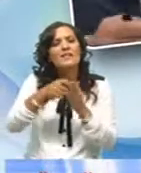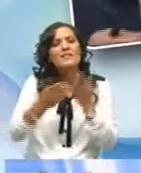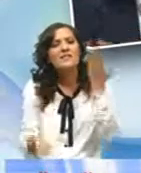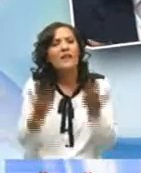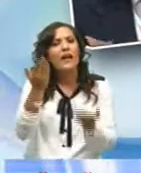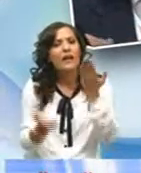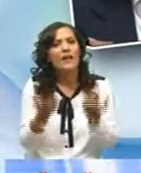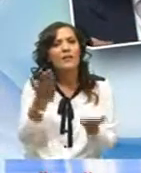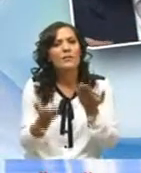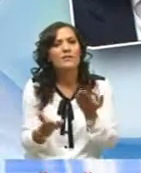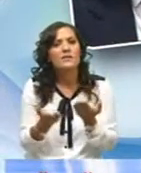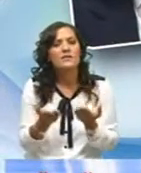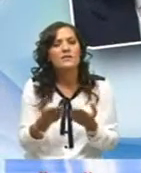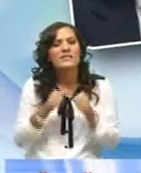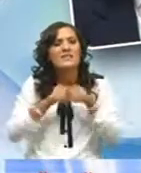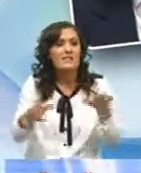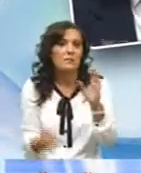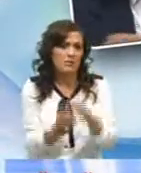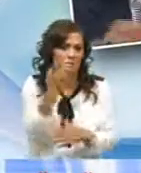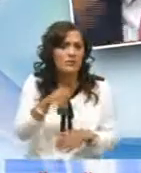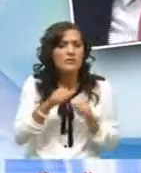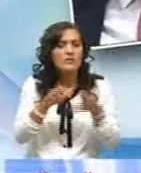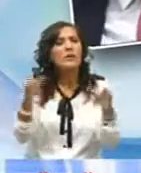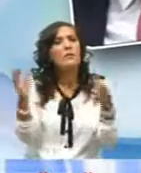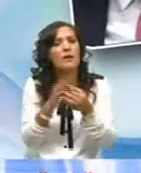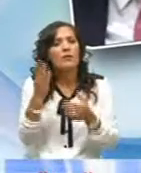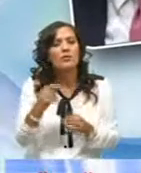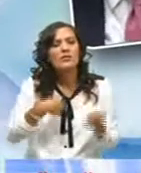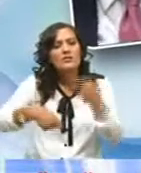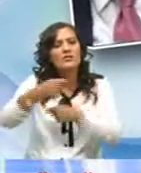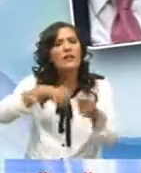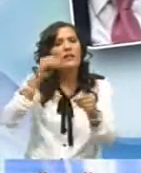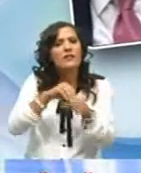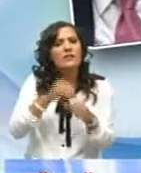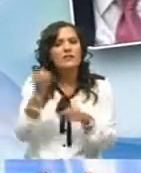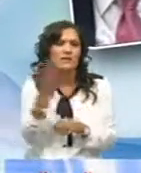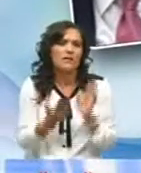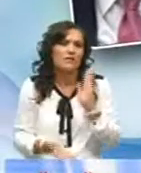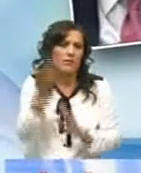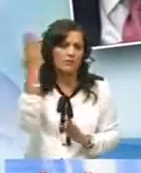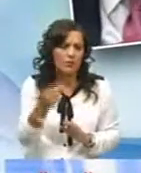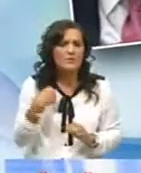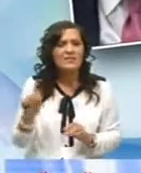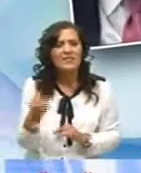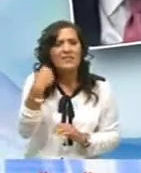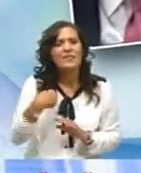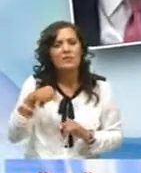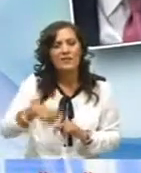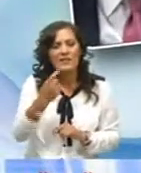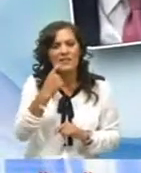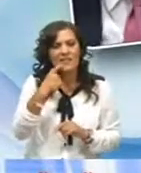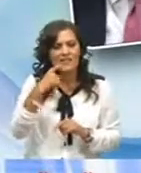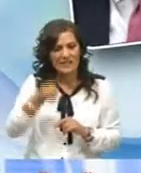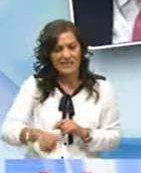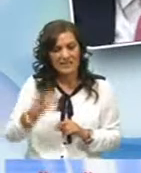değerlendirilmesi sistemi oluştu ve bu sisteme bağlı olarak da bu şirketlerin sayısı arttı Biz ilk defa geçtiği bu